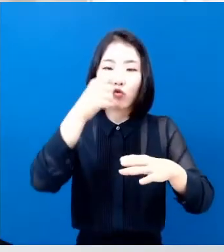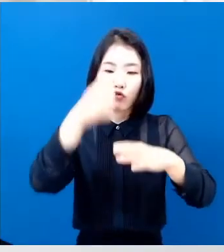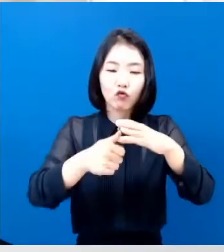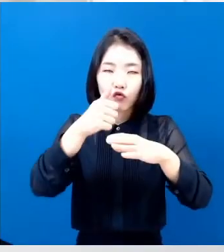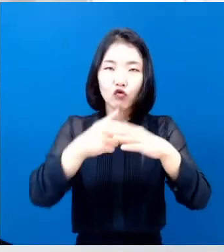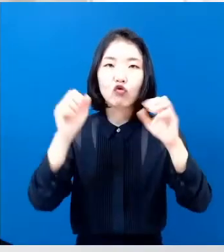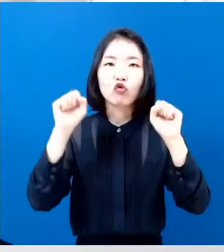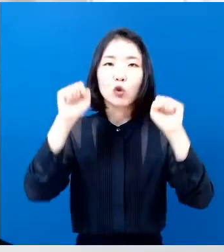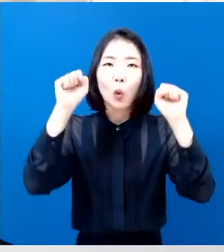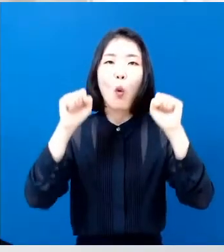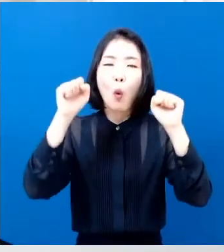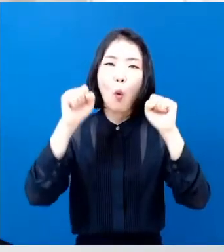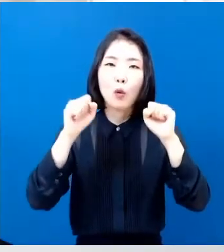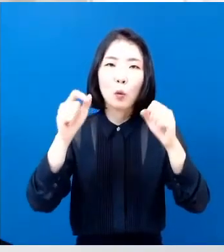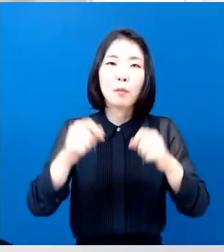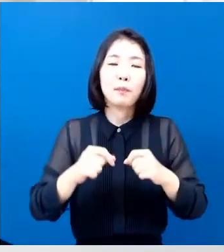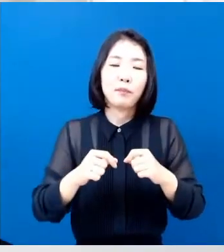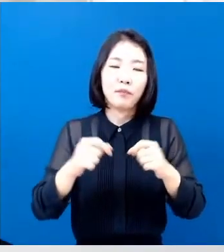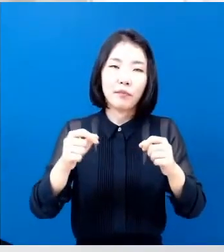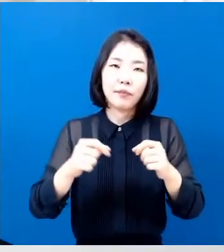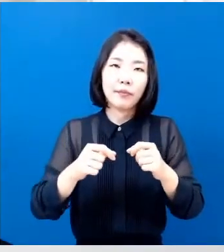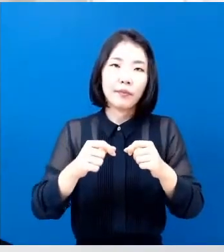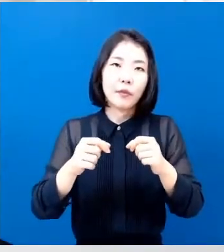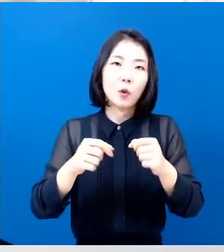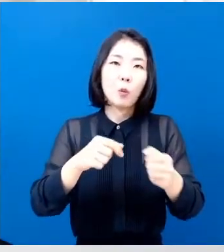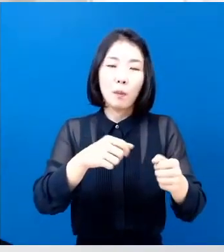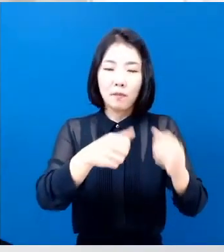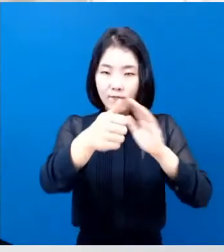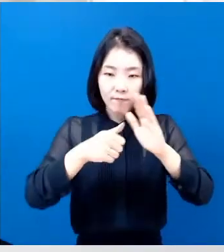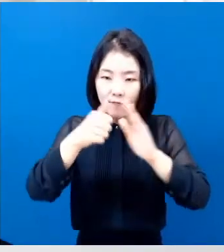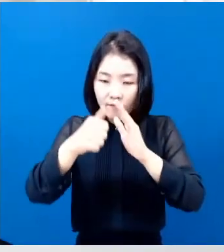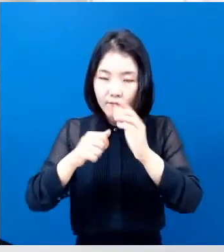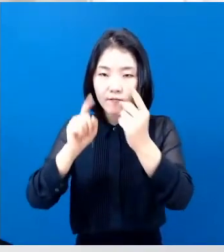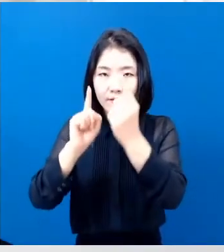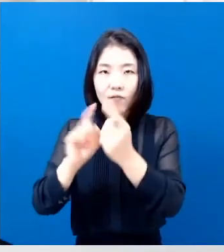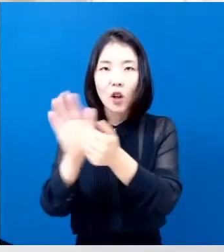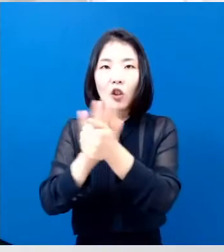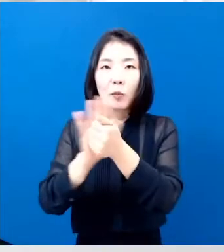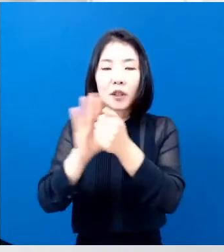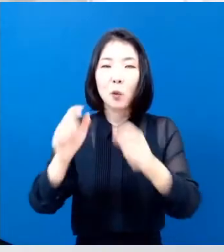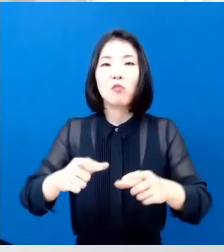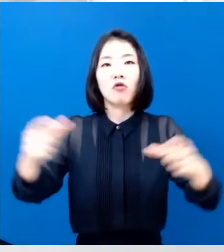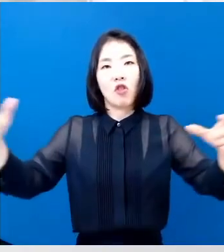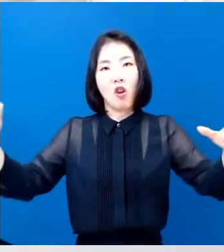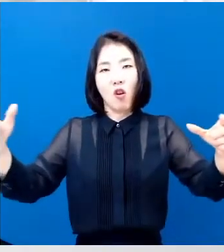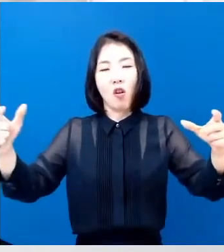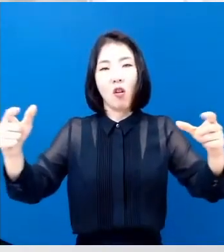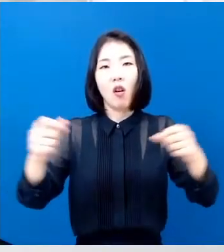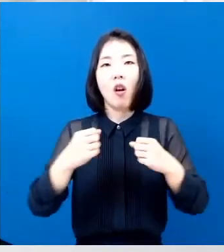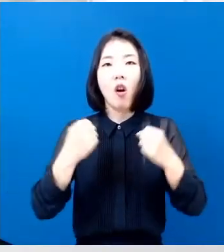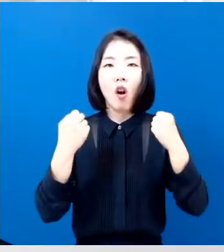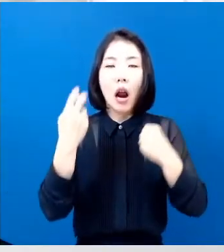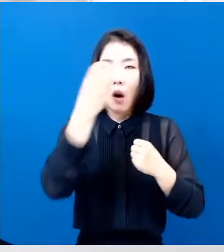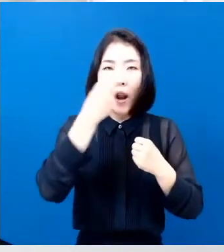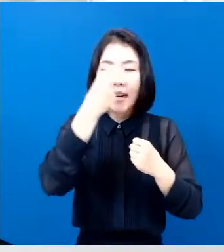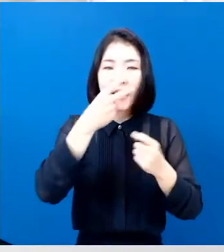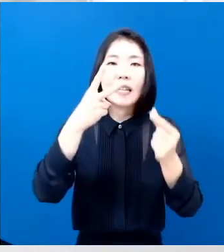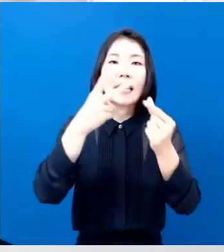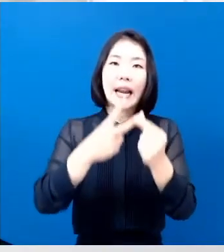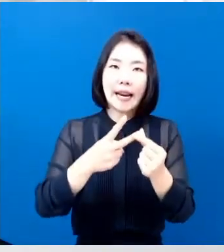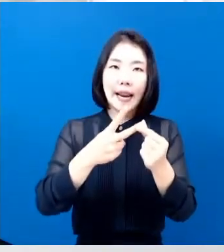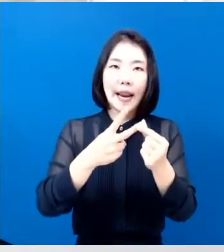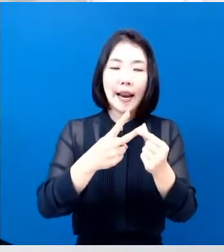이용자 대상자를 확대하고 수중 운동 횟수를 증가시켜 관리할 수 있도록 건강관리 2단계